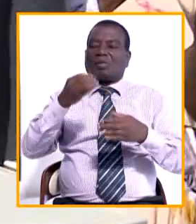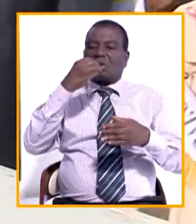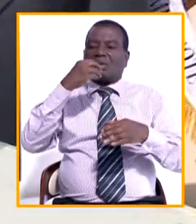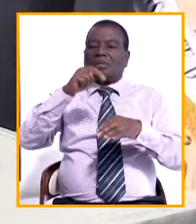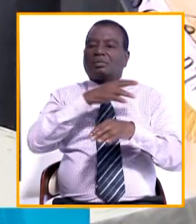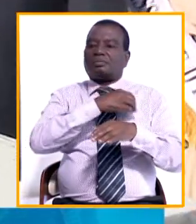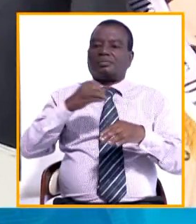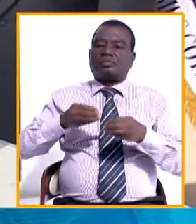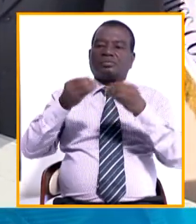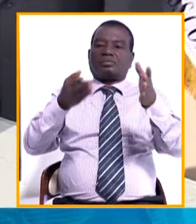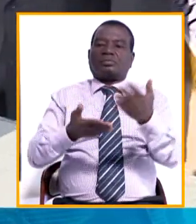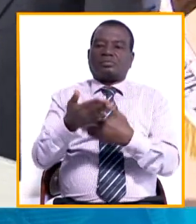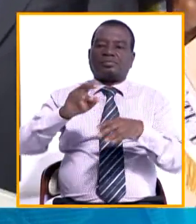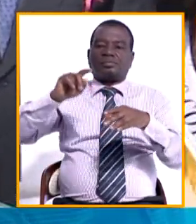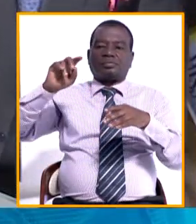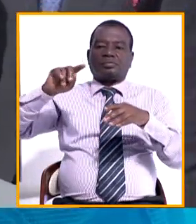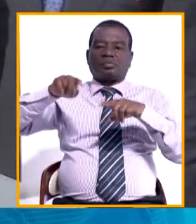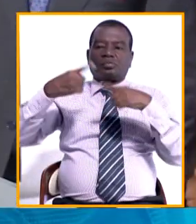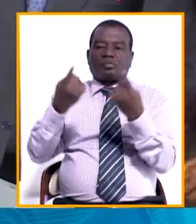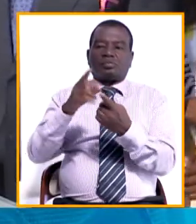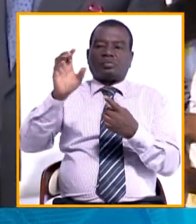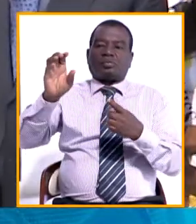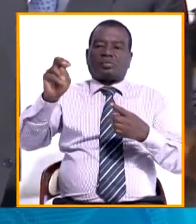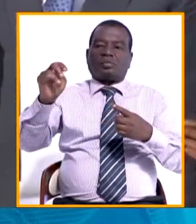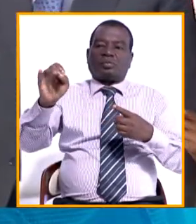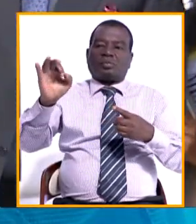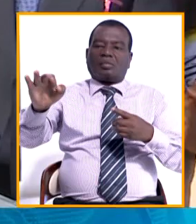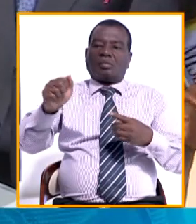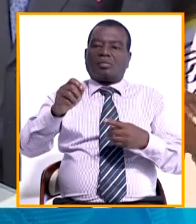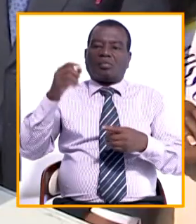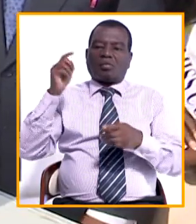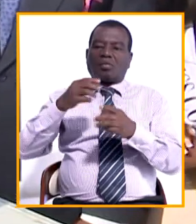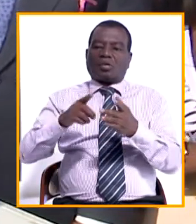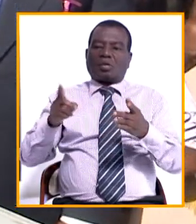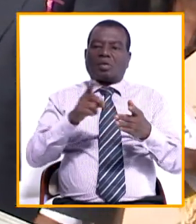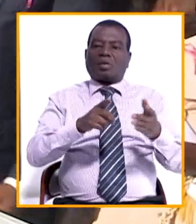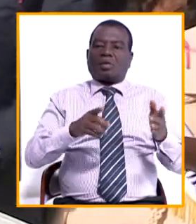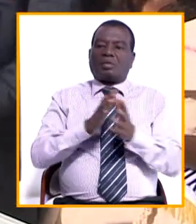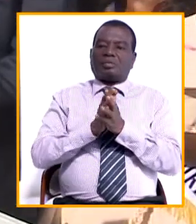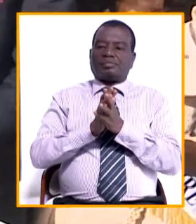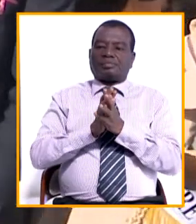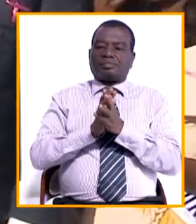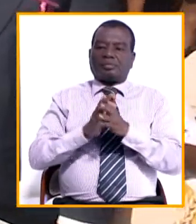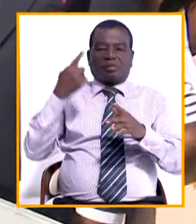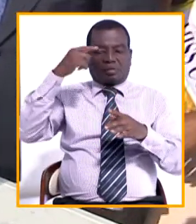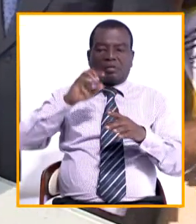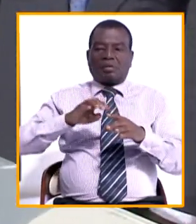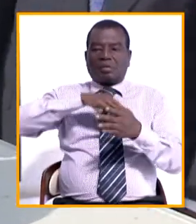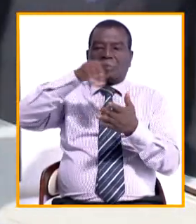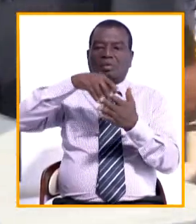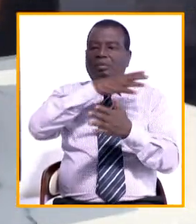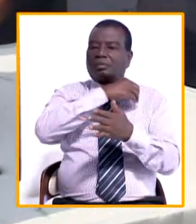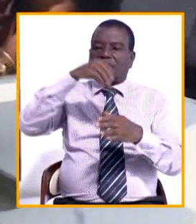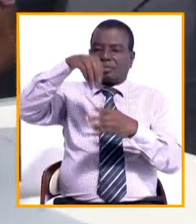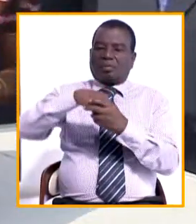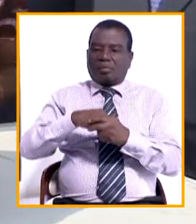CNRAO, offert par la Fondation CIFCA en vue de développer davantage les soins d'accompagnement initiés par le centre dans